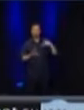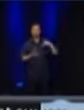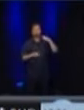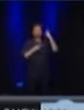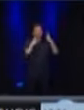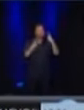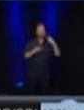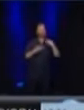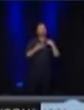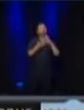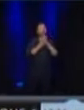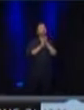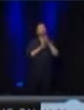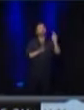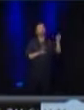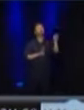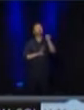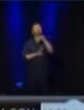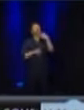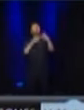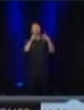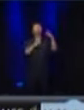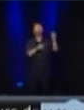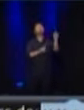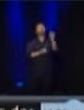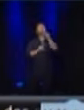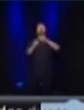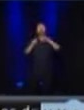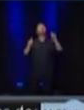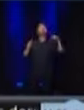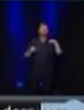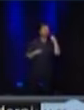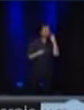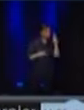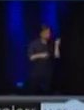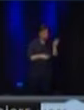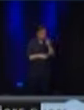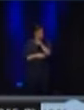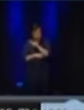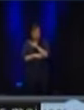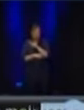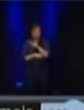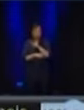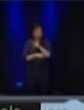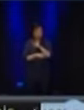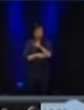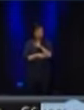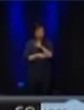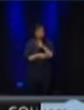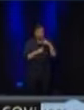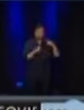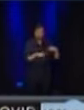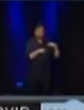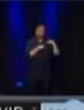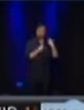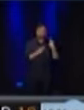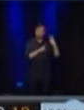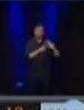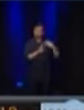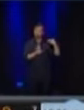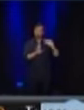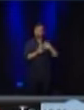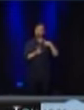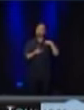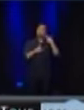de vaccination dans les entreprises dans les derniers jours. Et les entreprises, maintenant, ont la capacité, là, ça fait un peu plus que 2 mois qu'ils se